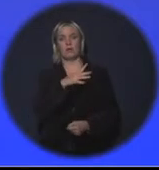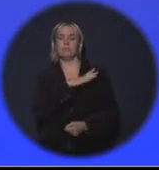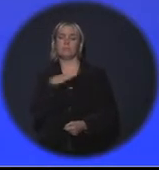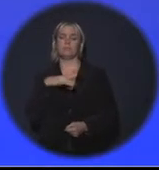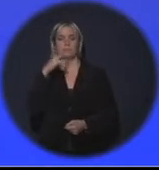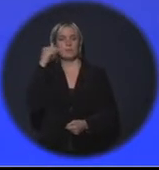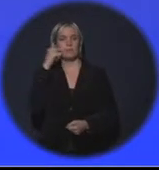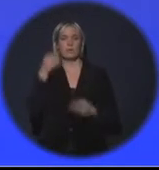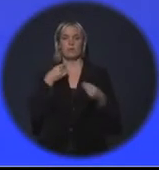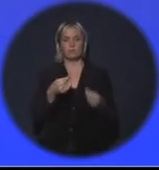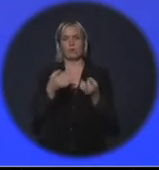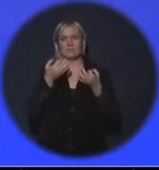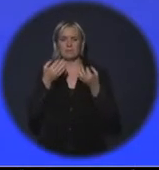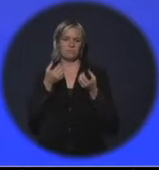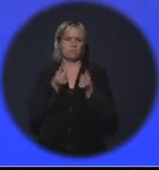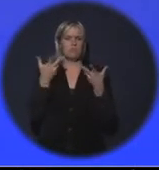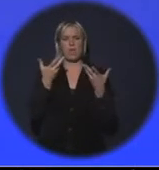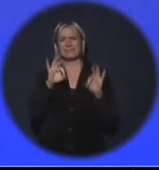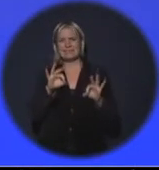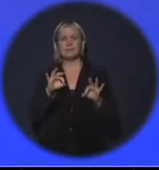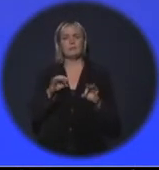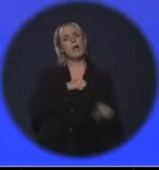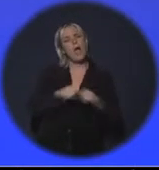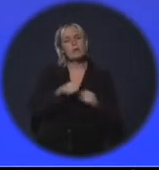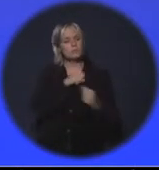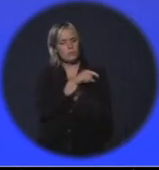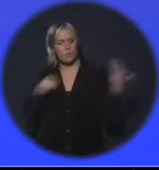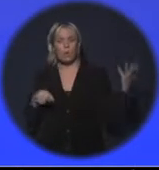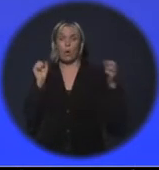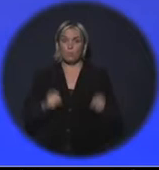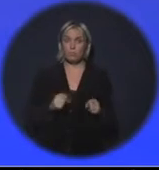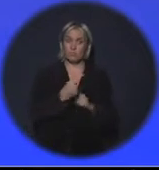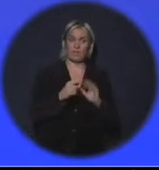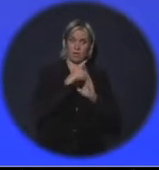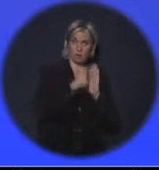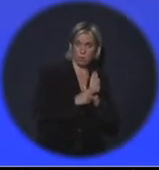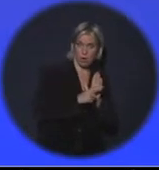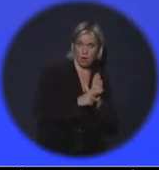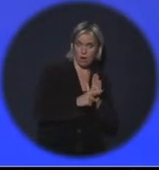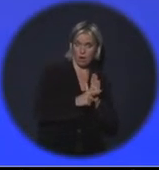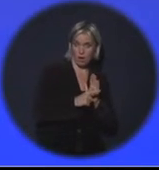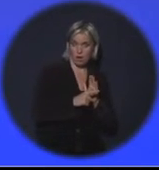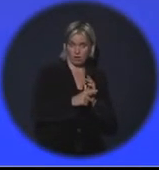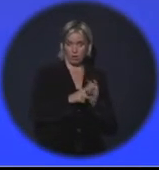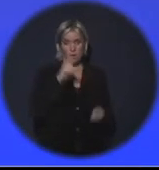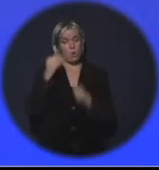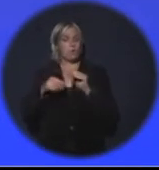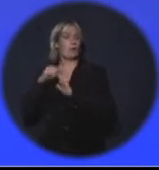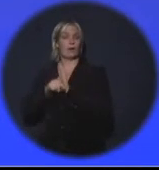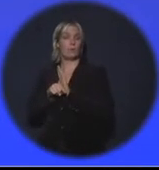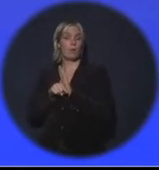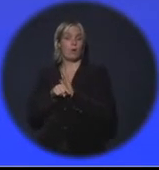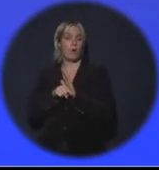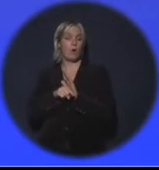permis de proposer des dizaines d'actions de différentes natures, certaines d'ordre législatif et d'autres d'ordre réglementaire.